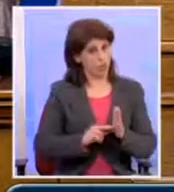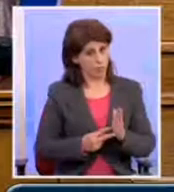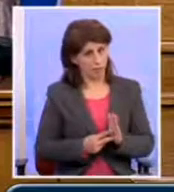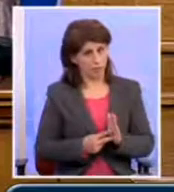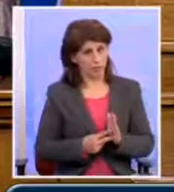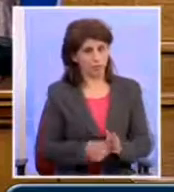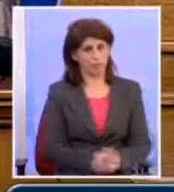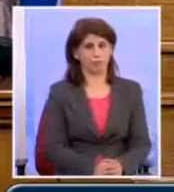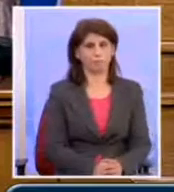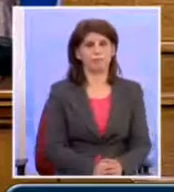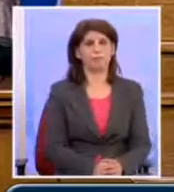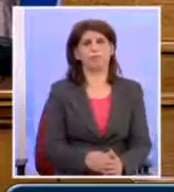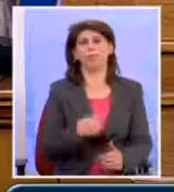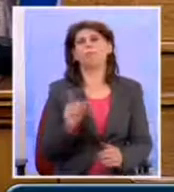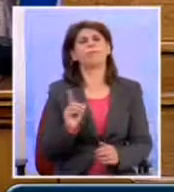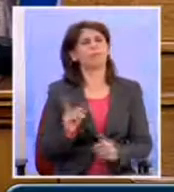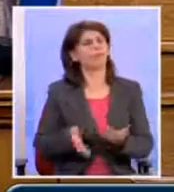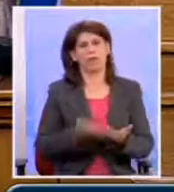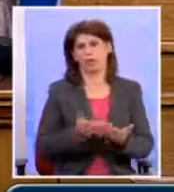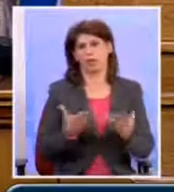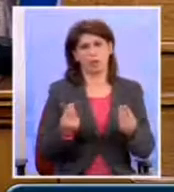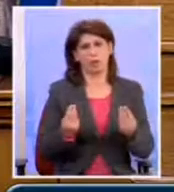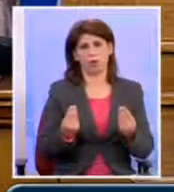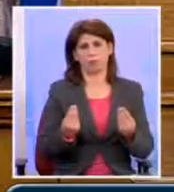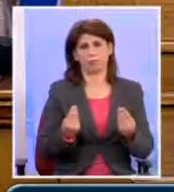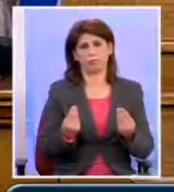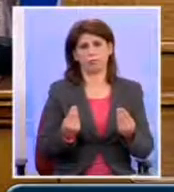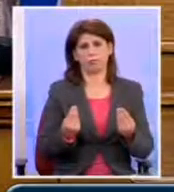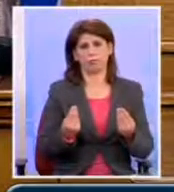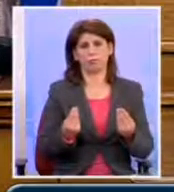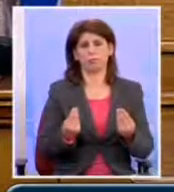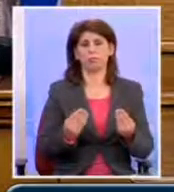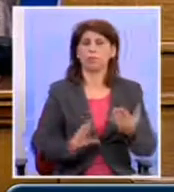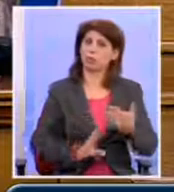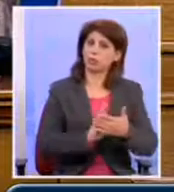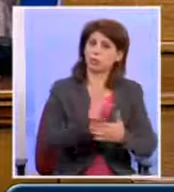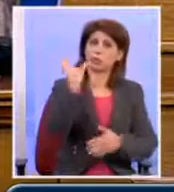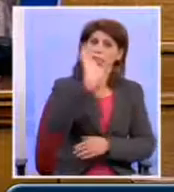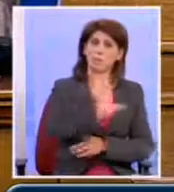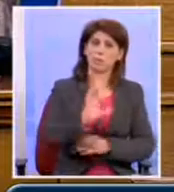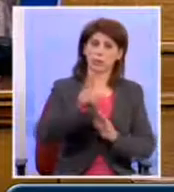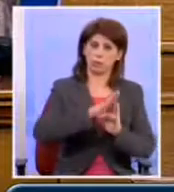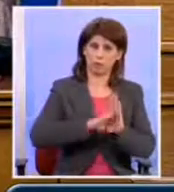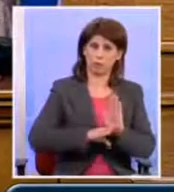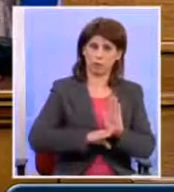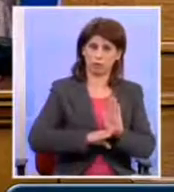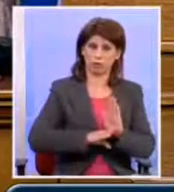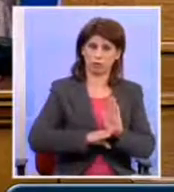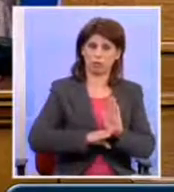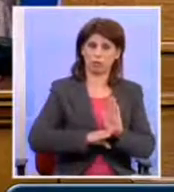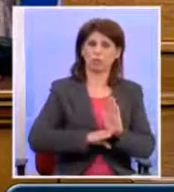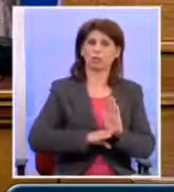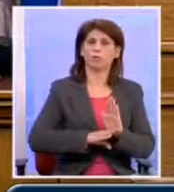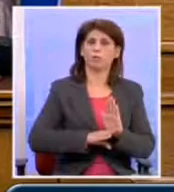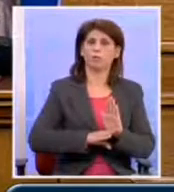οικονομίας δεν βοηθηθήκαμε αρκετά από την ανάπτυξη ευρωπαϊκών προγραμμάτων, τα